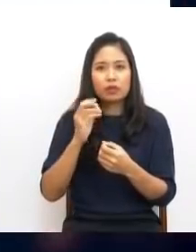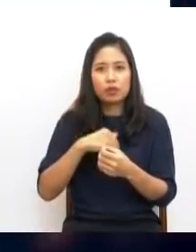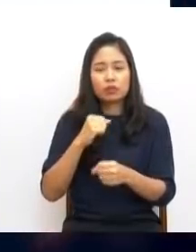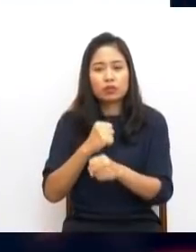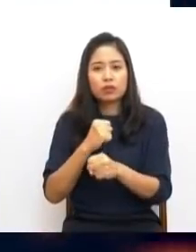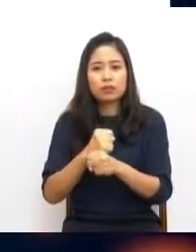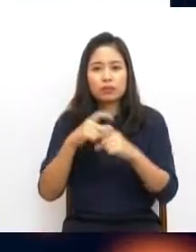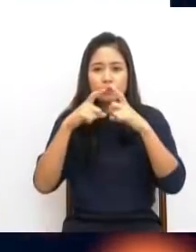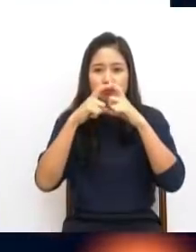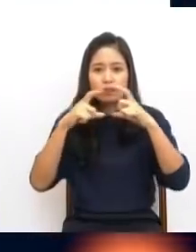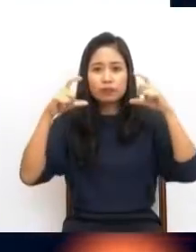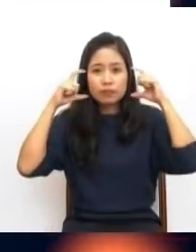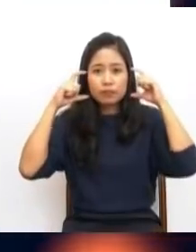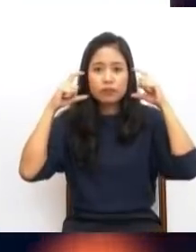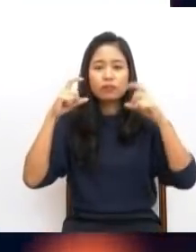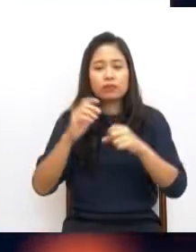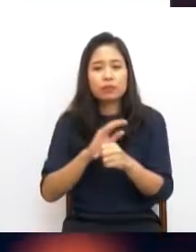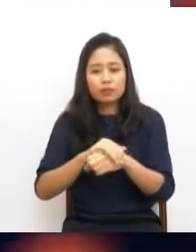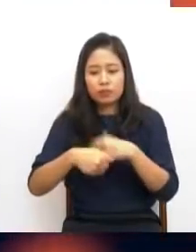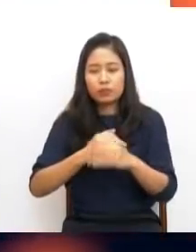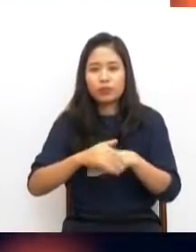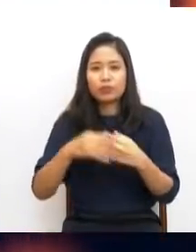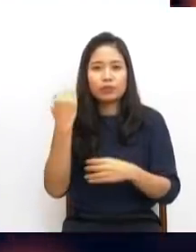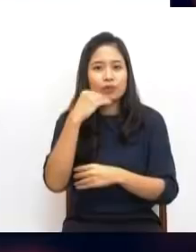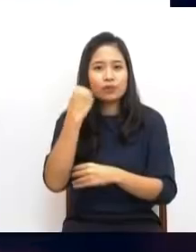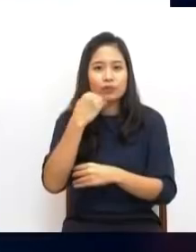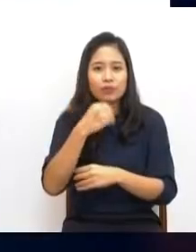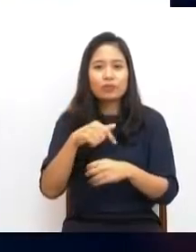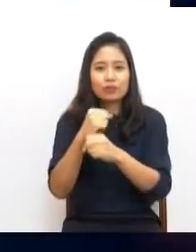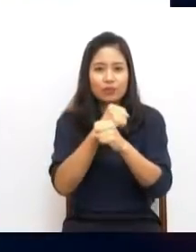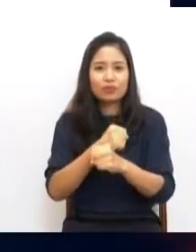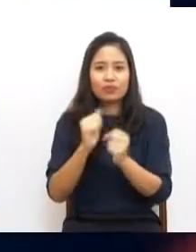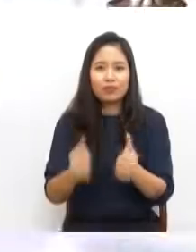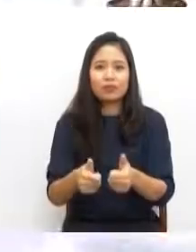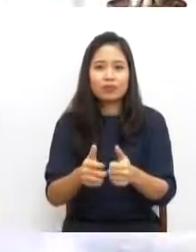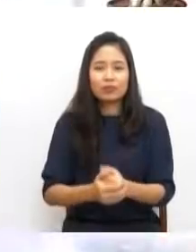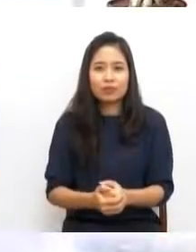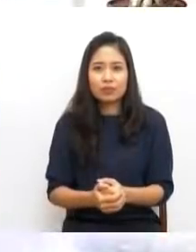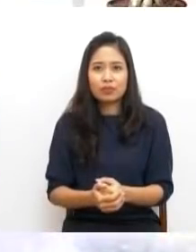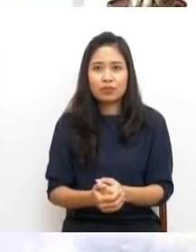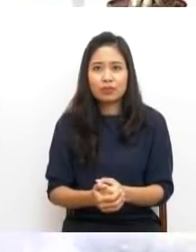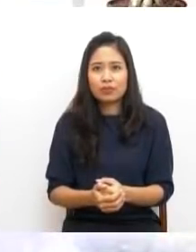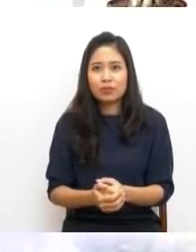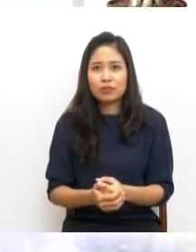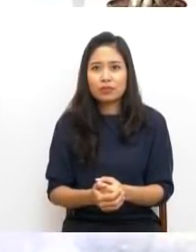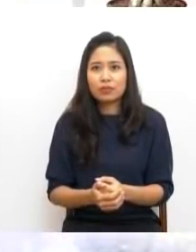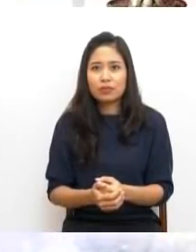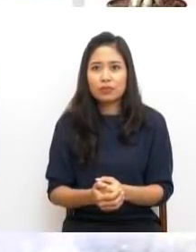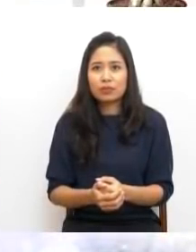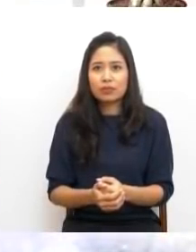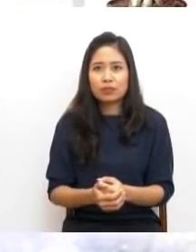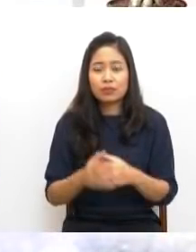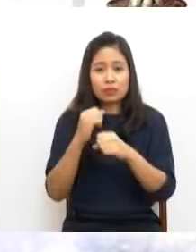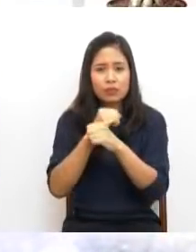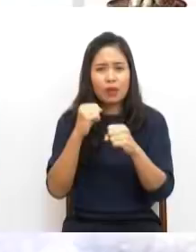ากอนามัยหน้ากากผ้านะคะแล้วก็หมั่นล้างมือบ่อยๆค่ะก็จะช่วยป้องกันได้ค่ะ จริงๆแล้วเราก็ป้องกันจากโรคโควิดอยู่